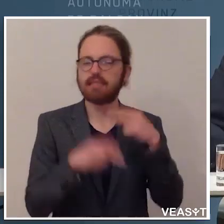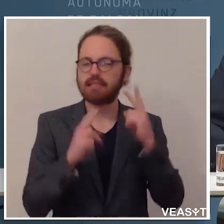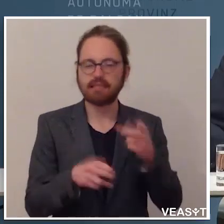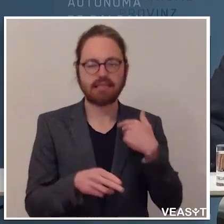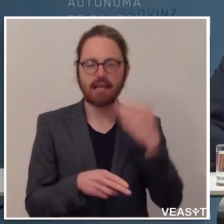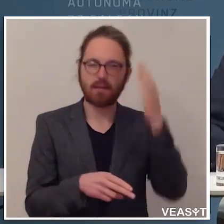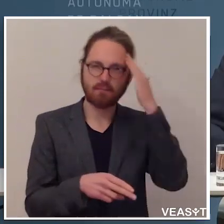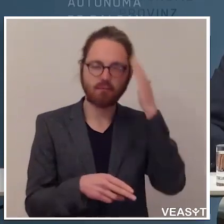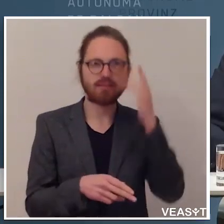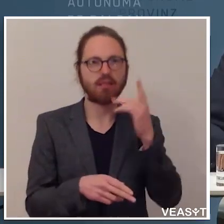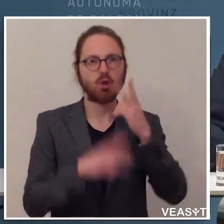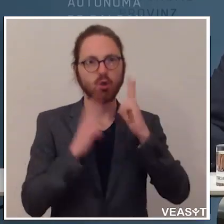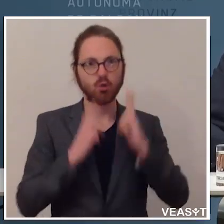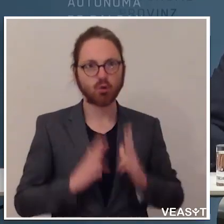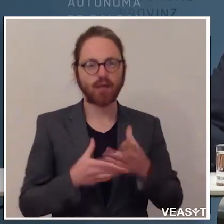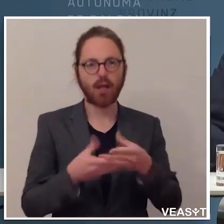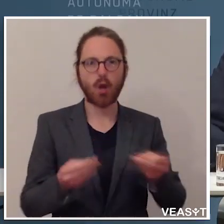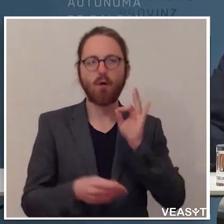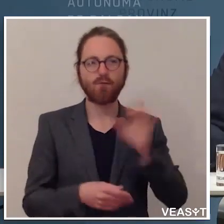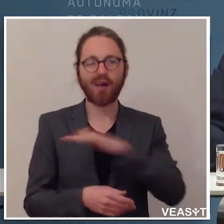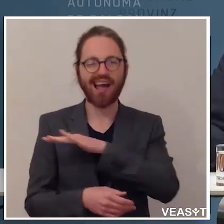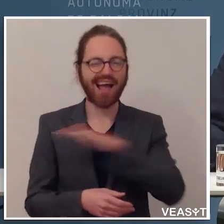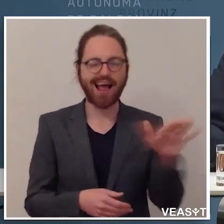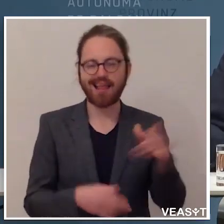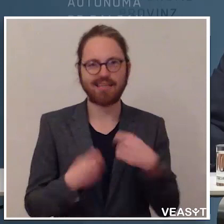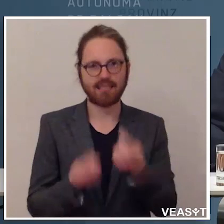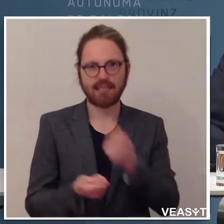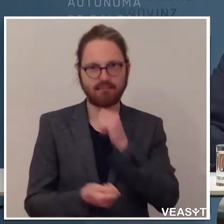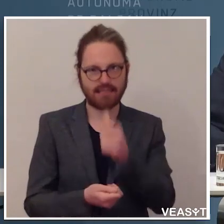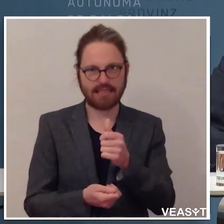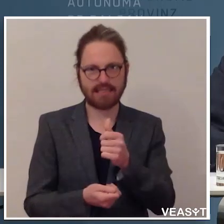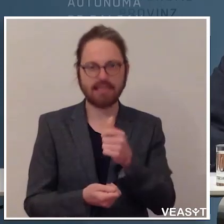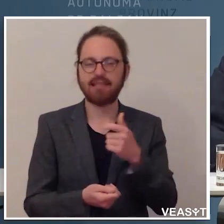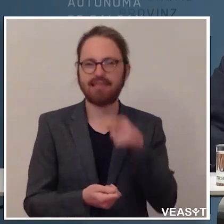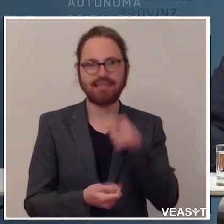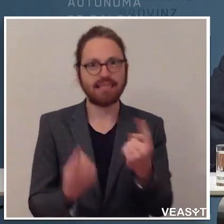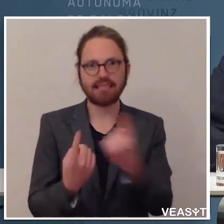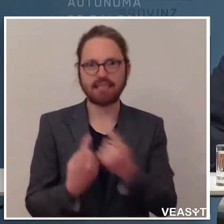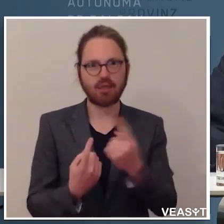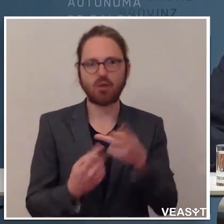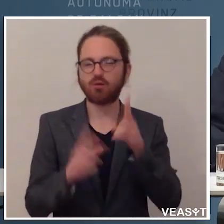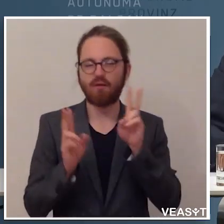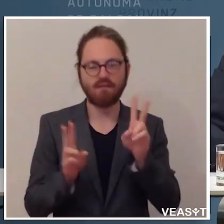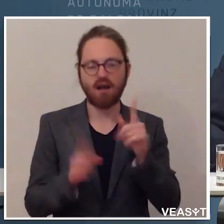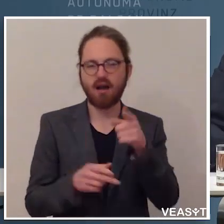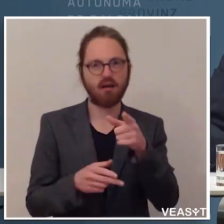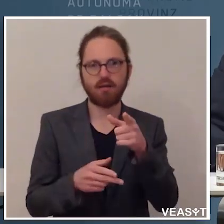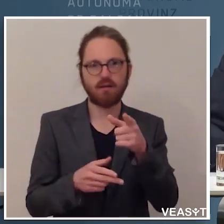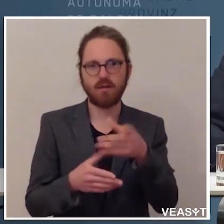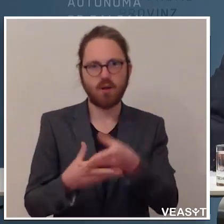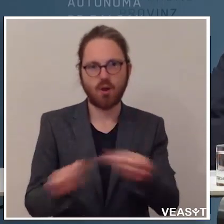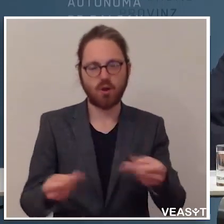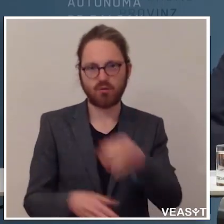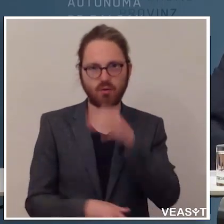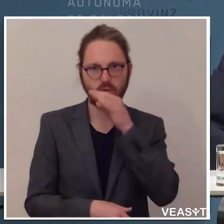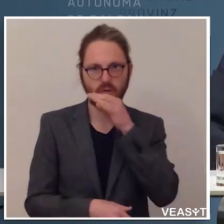für alle nicht geben wird, weil diese Situation wirklich eine fast unlösbare, wenn nicht ganz unlösbare